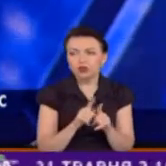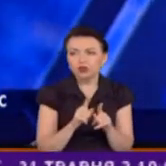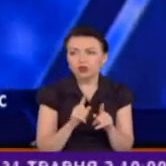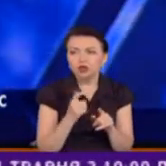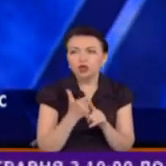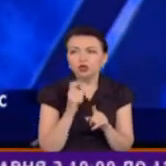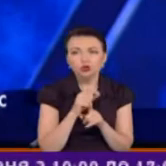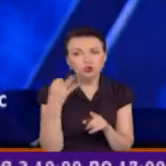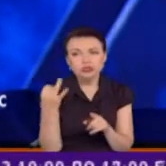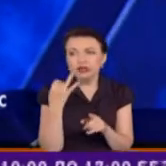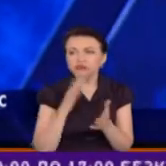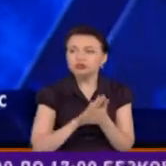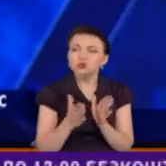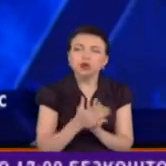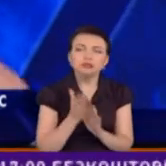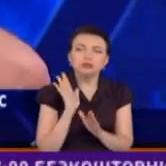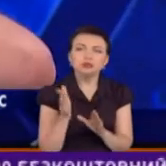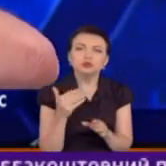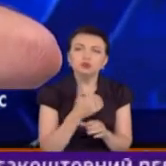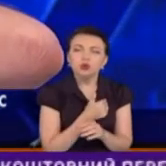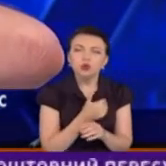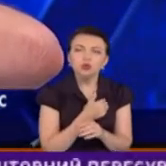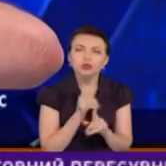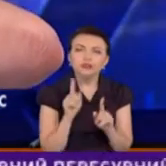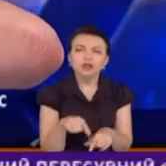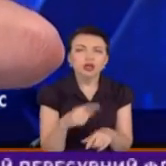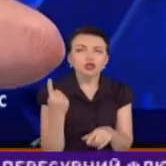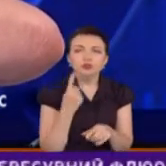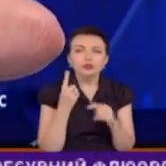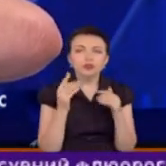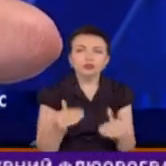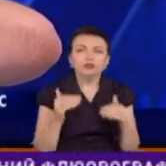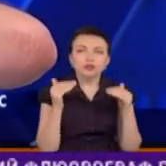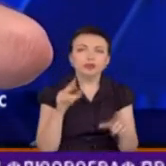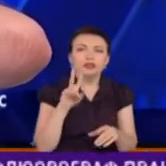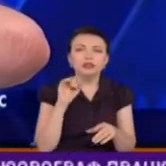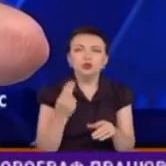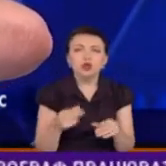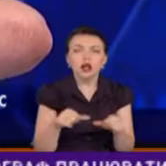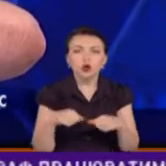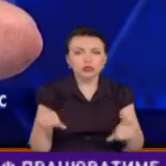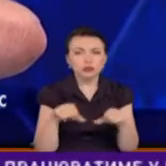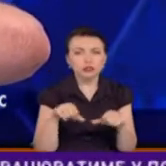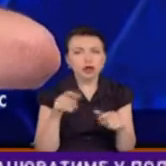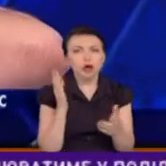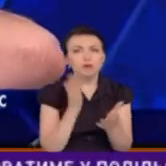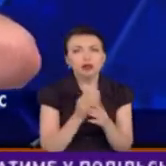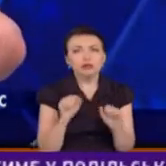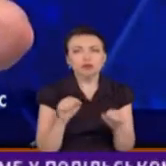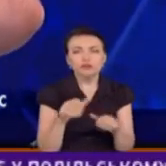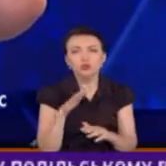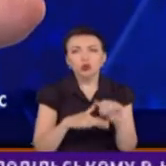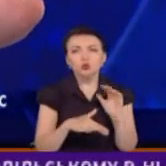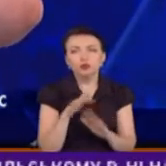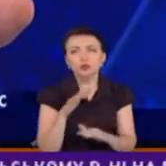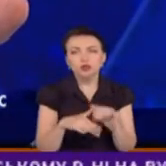буде дуже цікава ситуація, і вони хочуть навіть, щоб на першому етапі національна комісія мала можливість в ручному